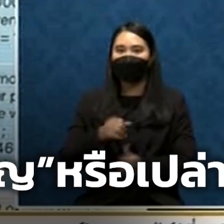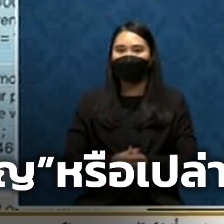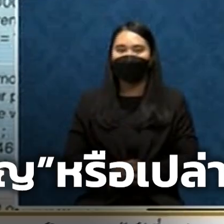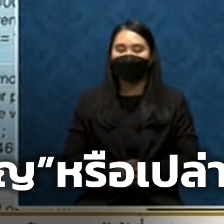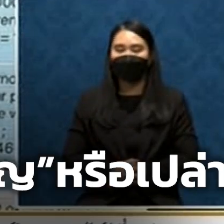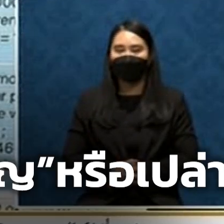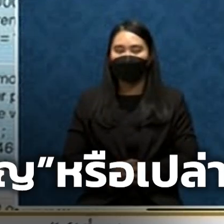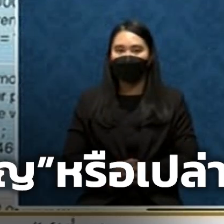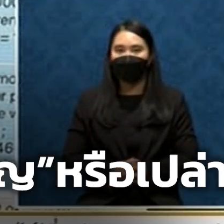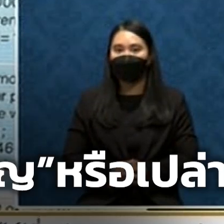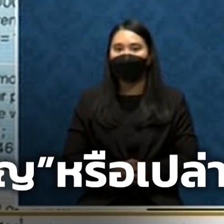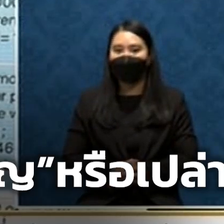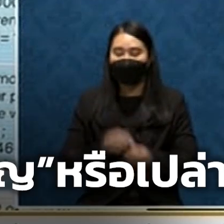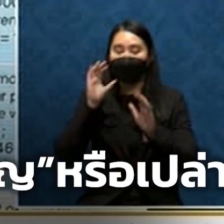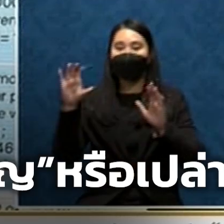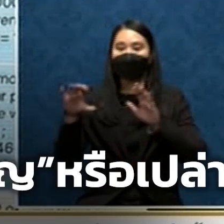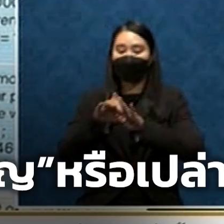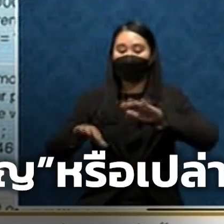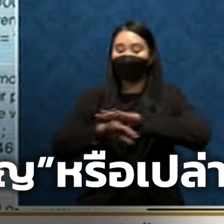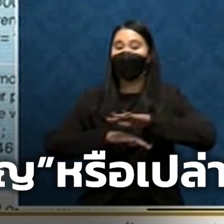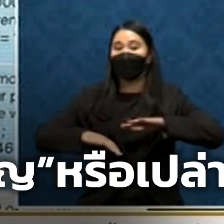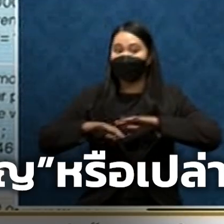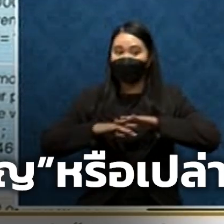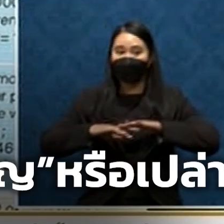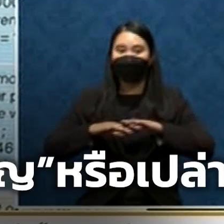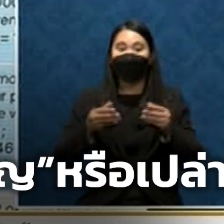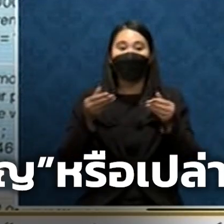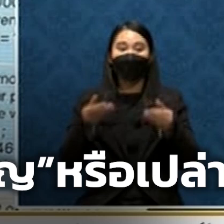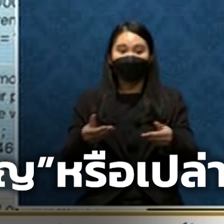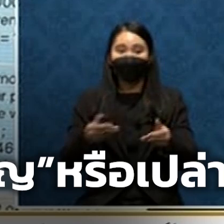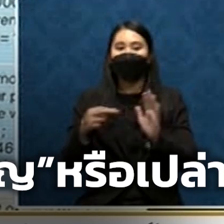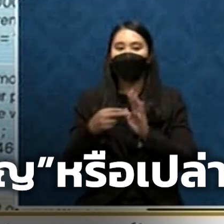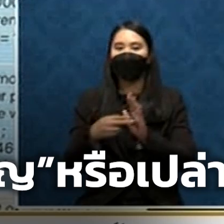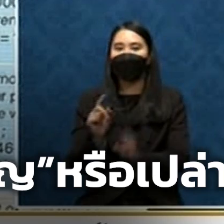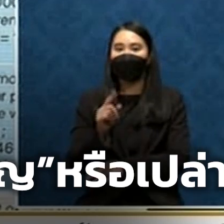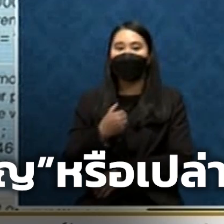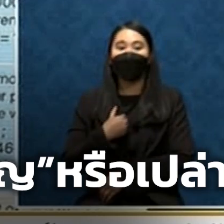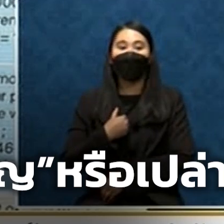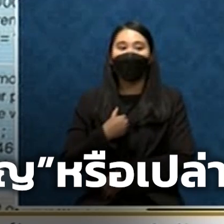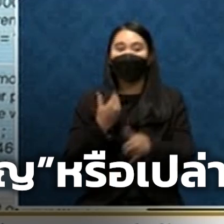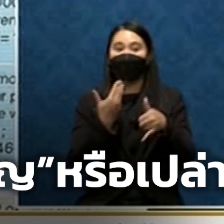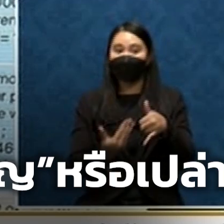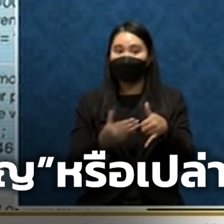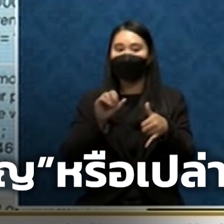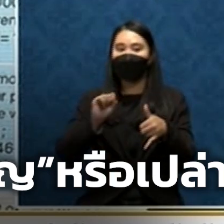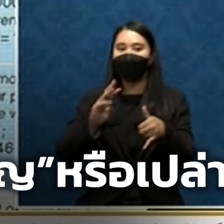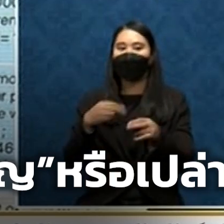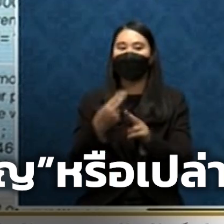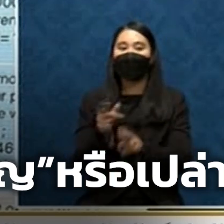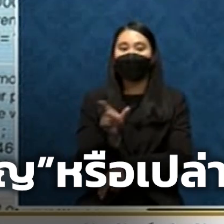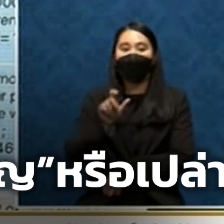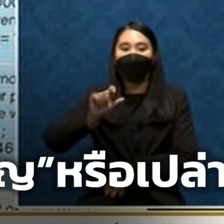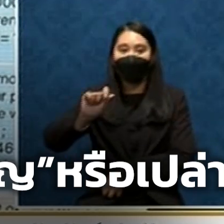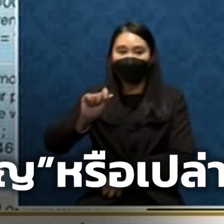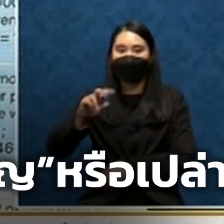ภาพหลักฐานและพฤติการณ์ทั้งหมดนี้มันส่อให้เห็นว่าสวทรงเออย่างนายออ่าง